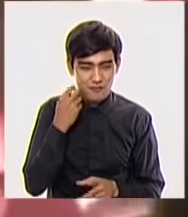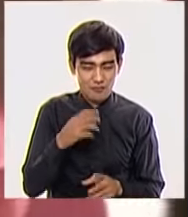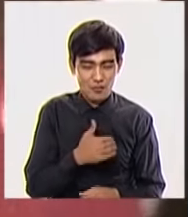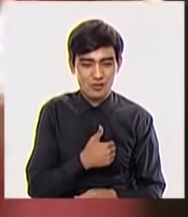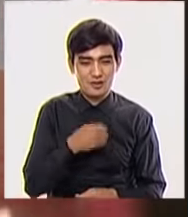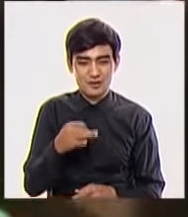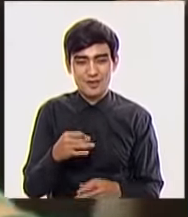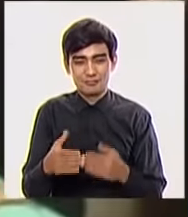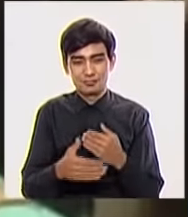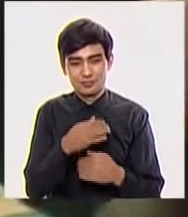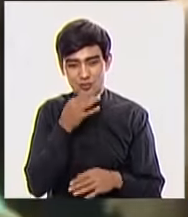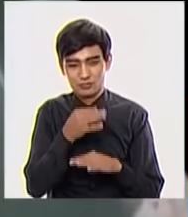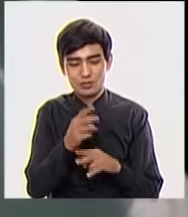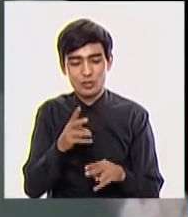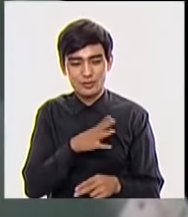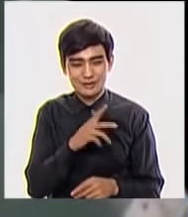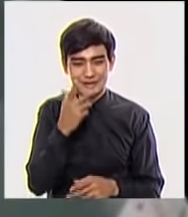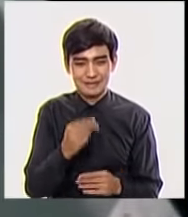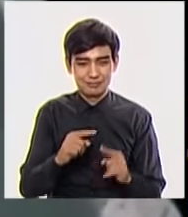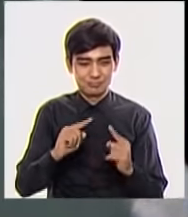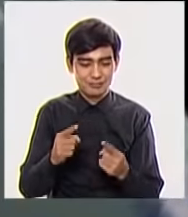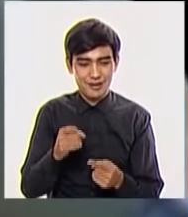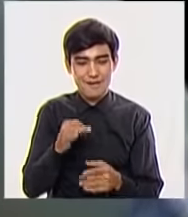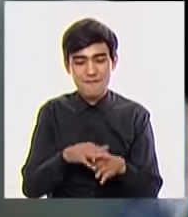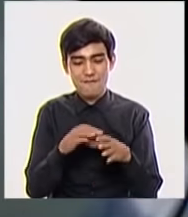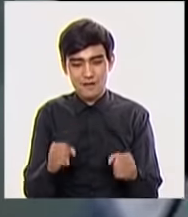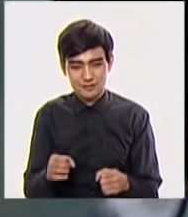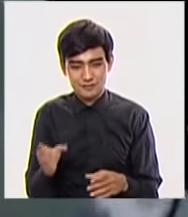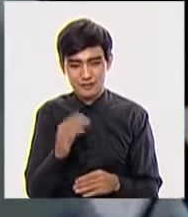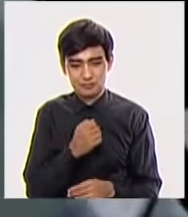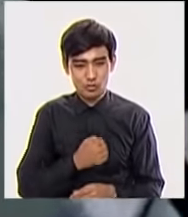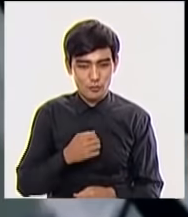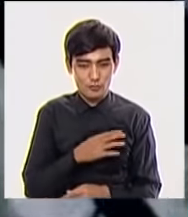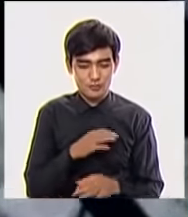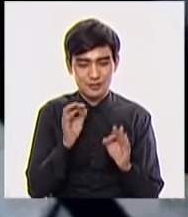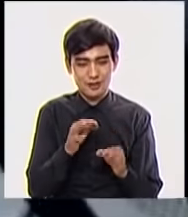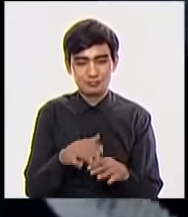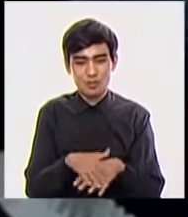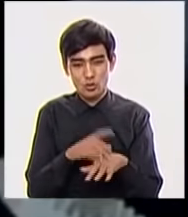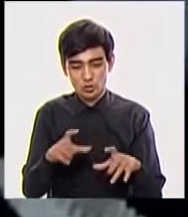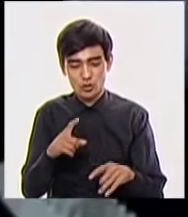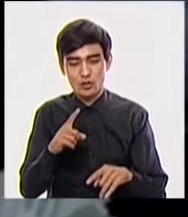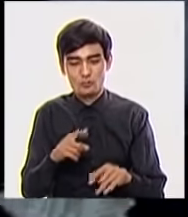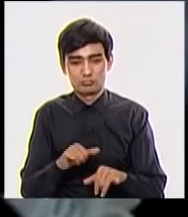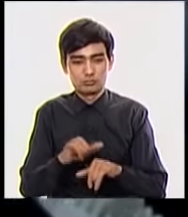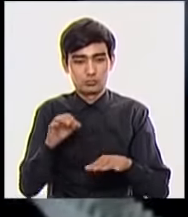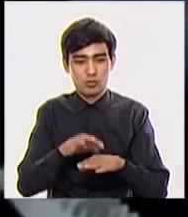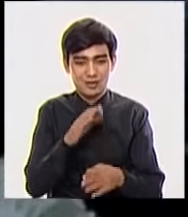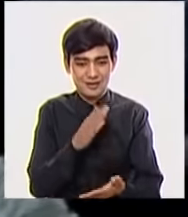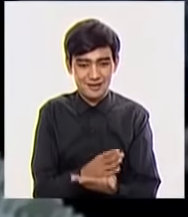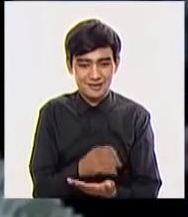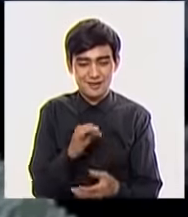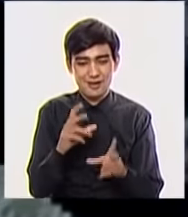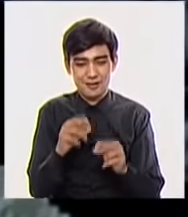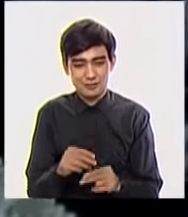к административной ответственности к 3 дням ареста. Власти реагируют на возмущение, рассказывая собравшимся о росте заболеваемости и